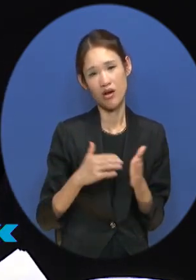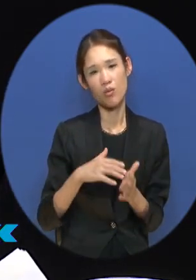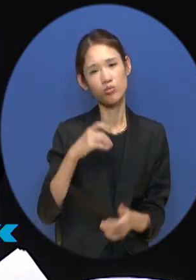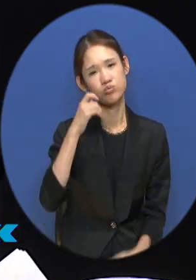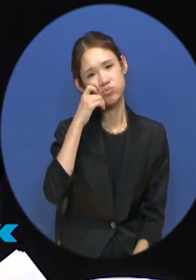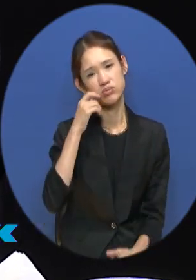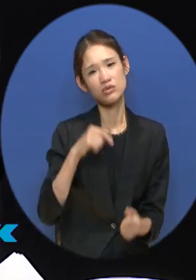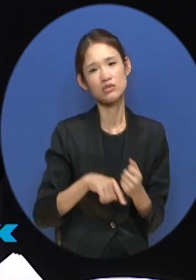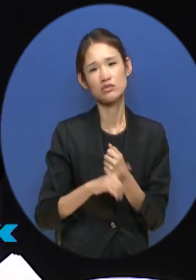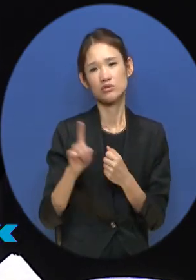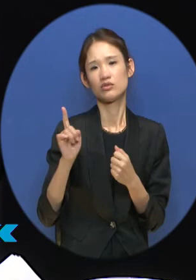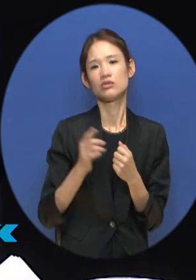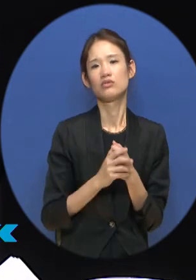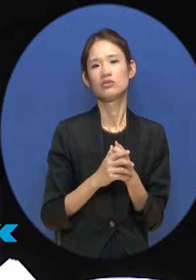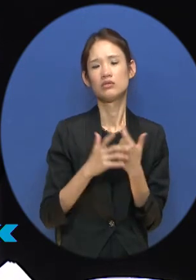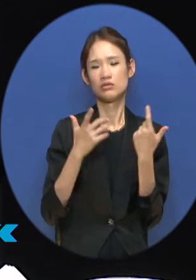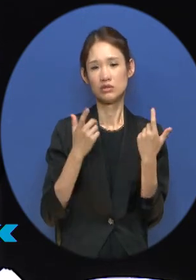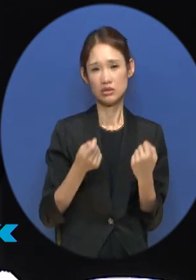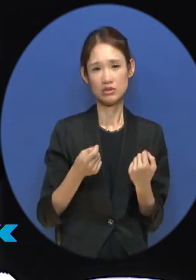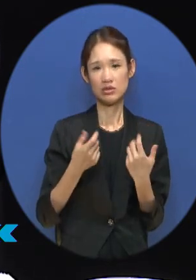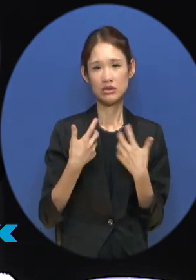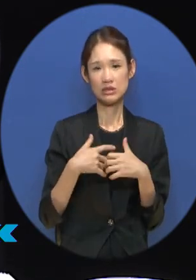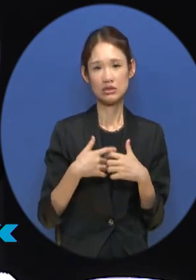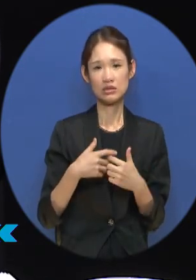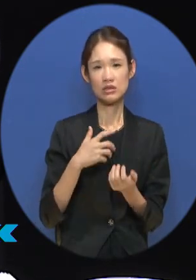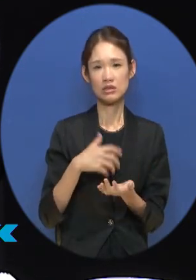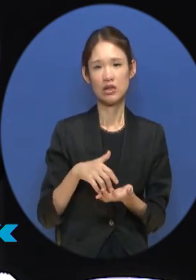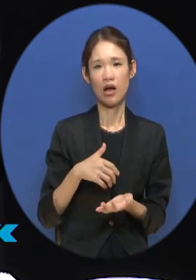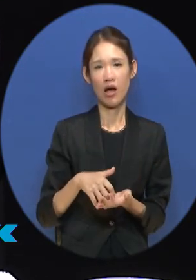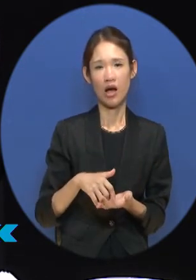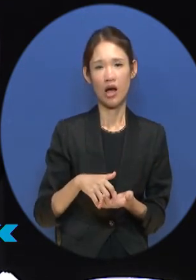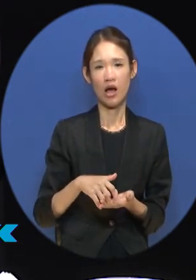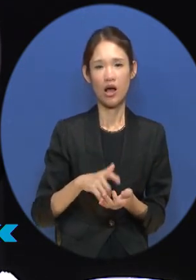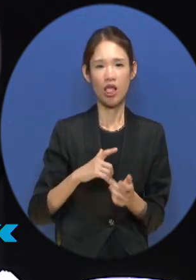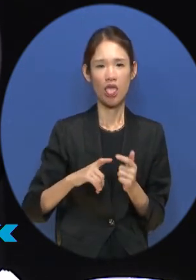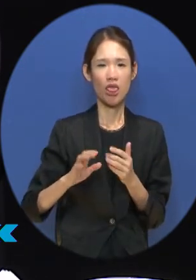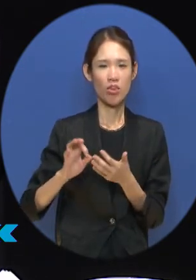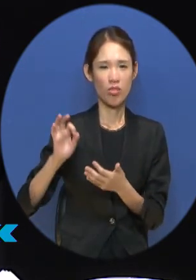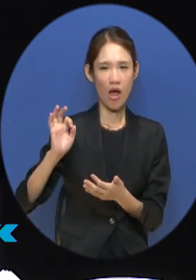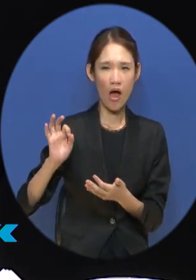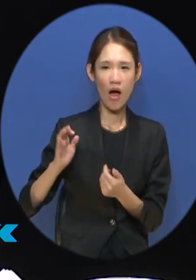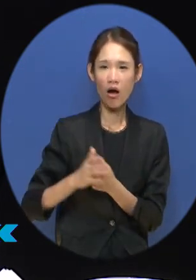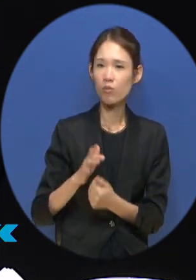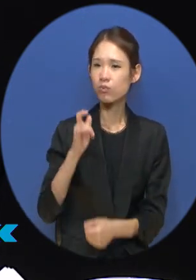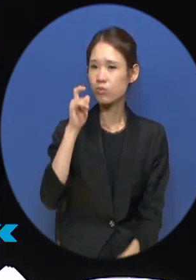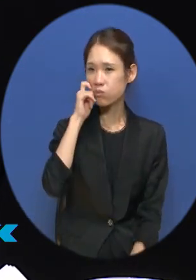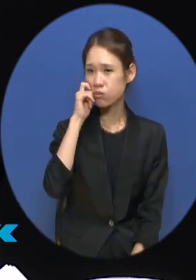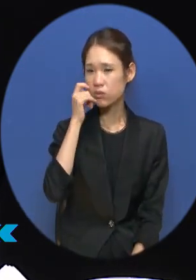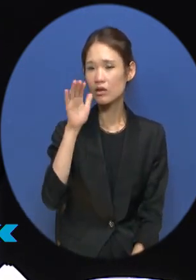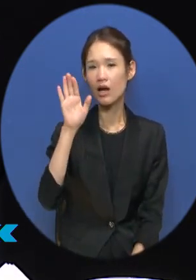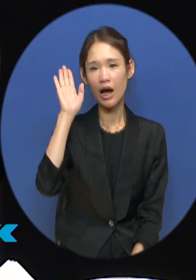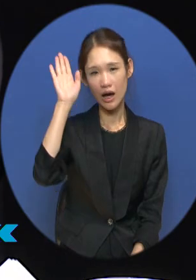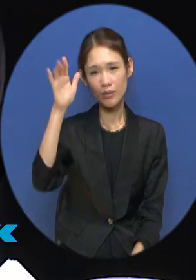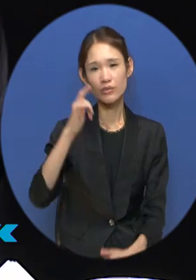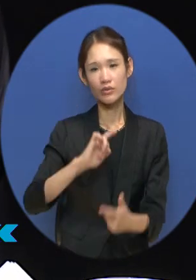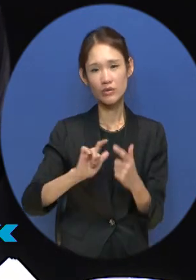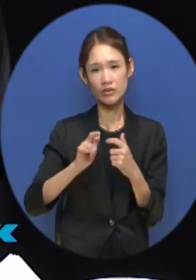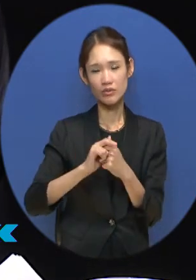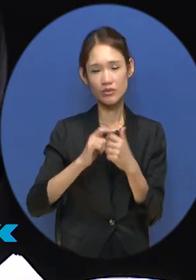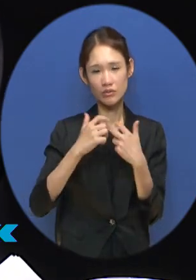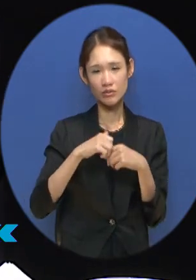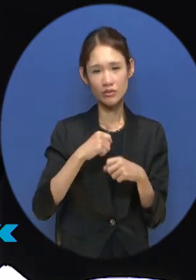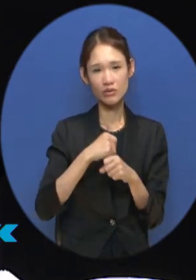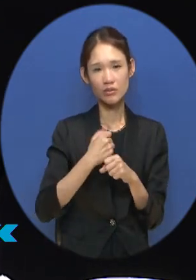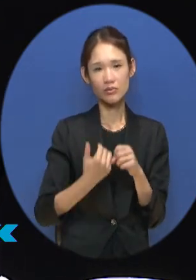이유가 이런 측정 분석 장치들이나 이런 것들도 비싸서 그렇죠. 못했지만 이제는 국산 장비들도 많이 개발이 되고